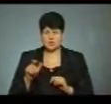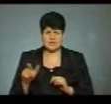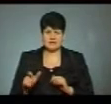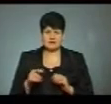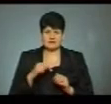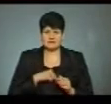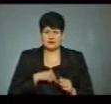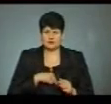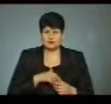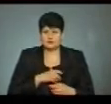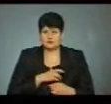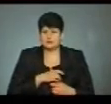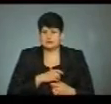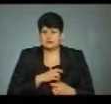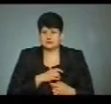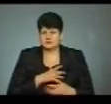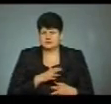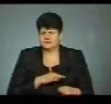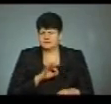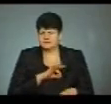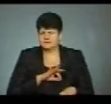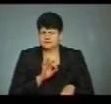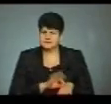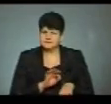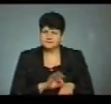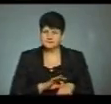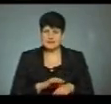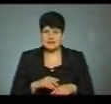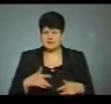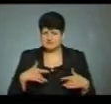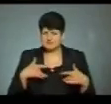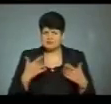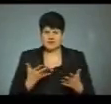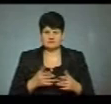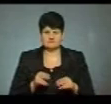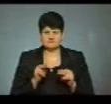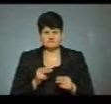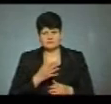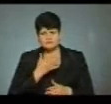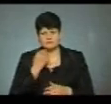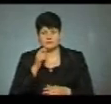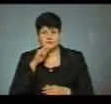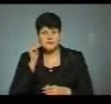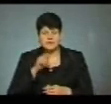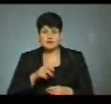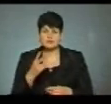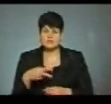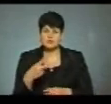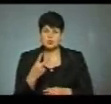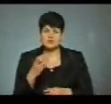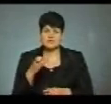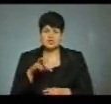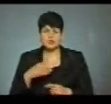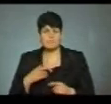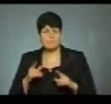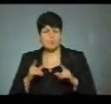всередині щось обірвалось, і люта ненависть до цієї несправедливості, яка відбувалася в країні. І 22 січня я